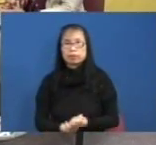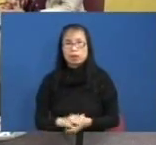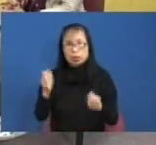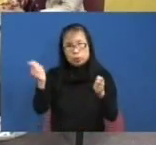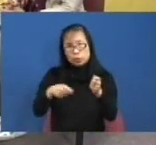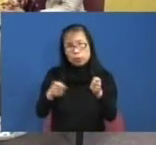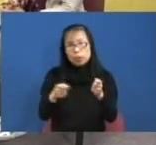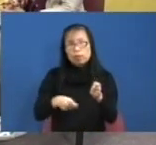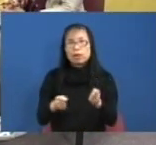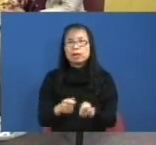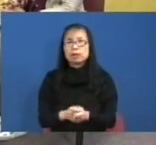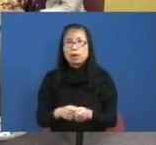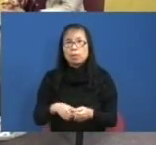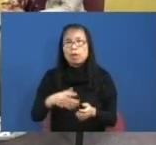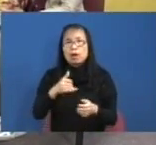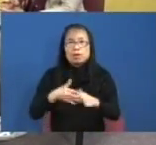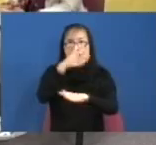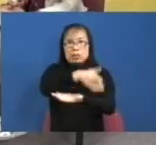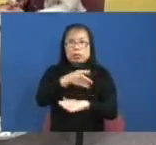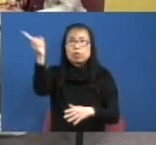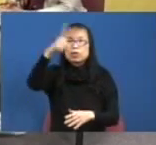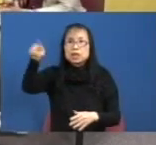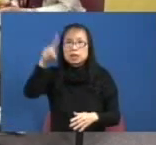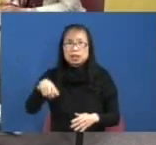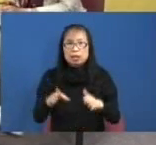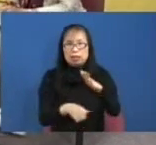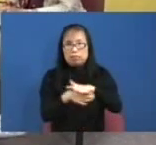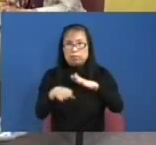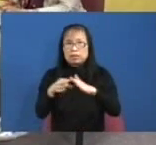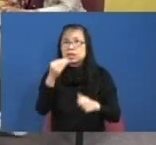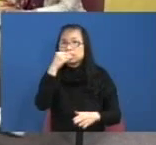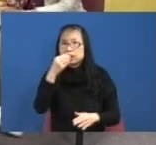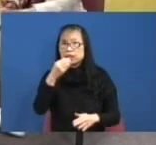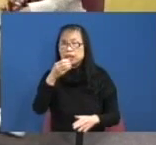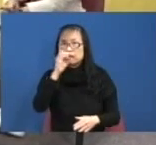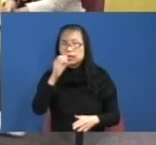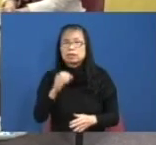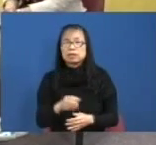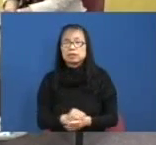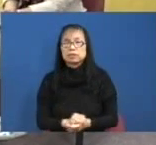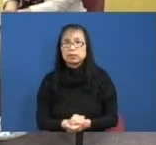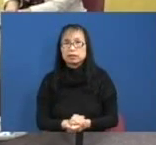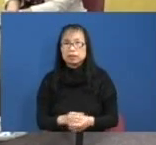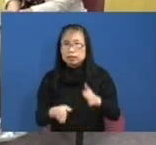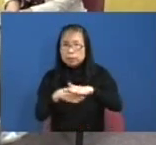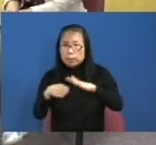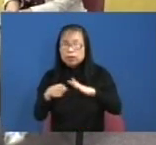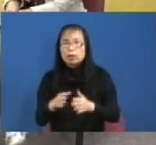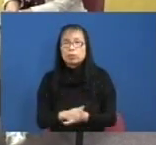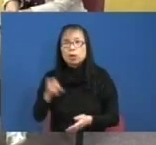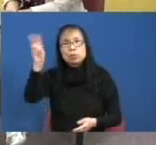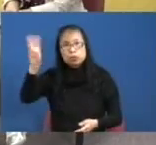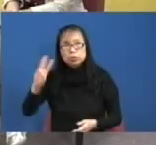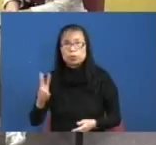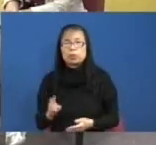都過千間嘅食肆都 真係大件事，真係大件事啊！ 咁大件事嘅，咁當然咧，即係水對